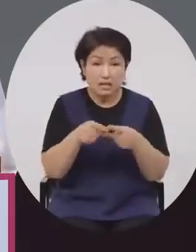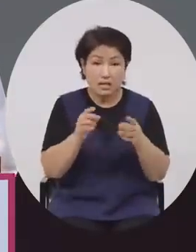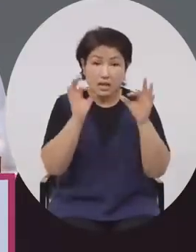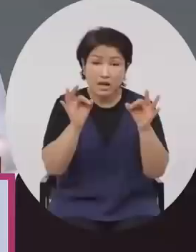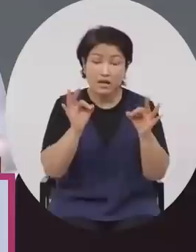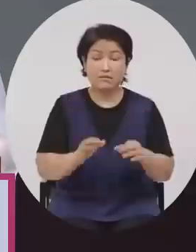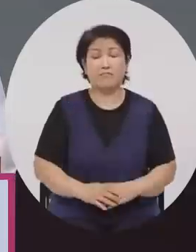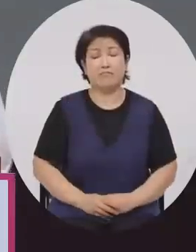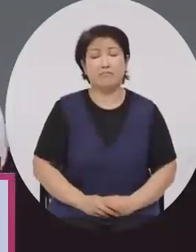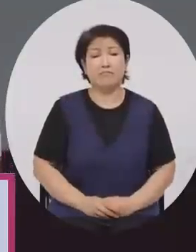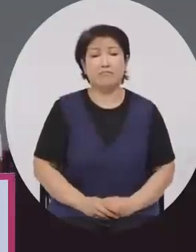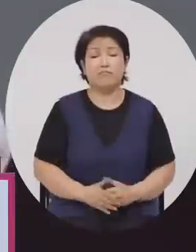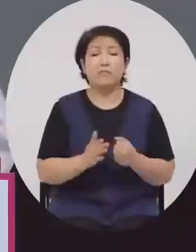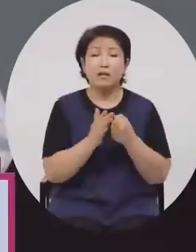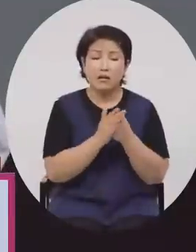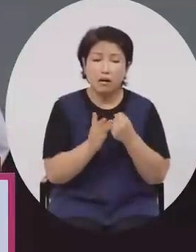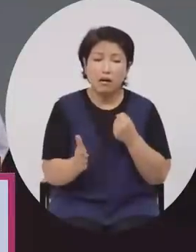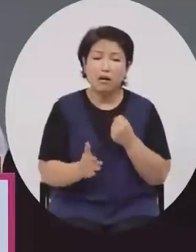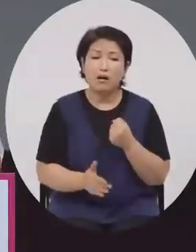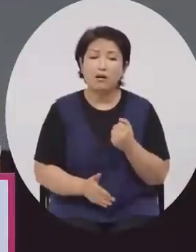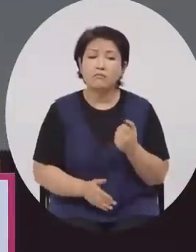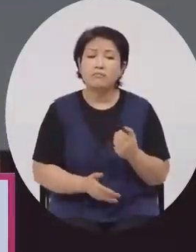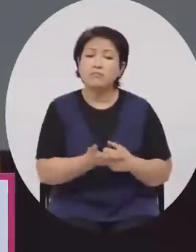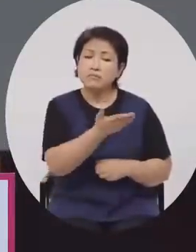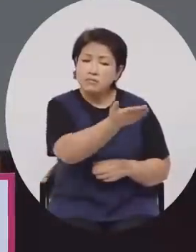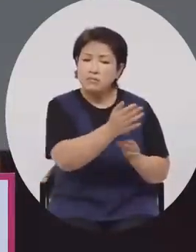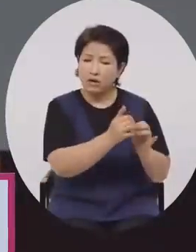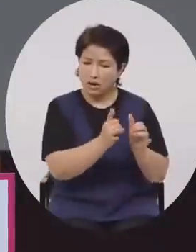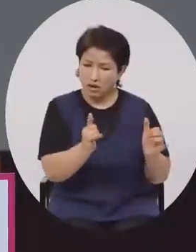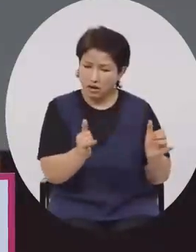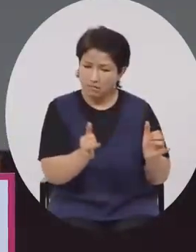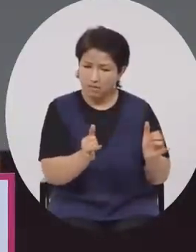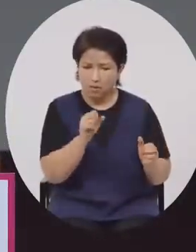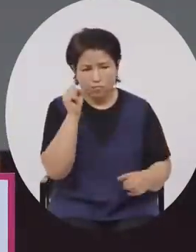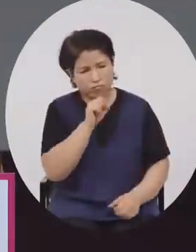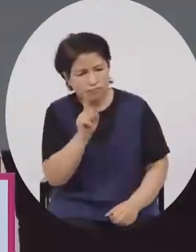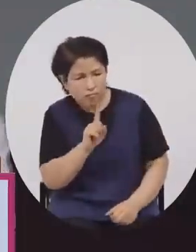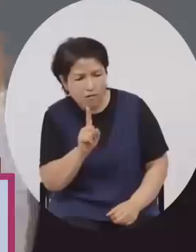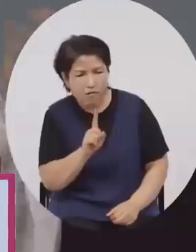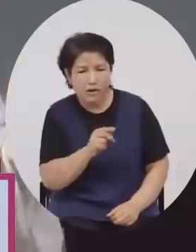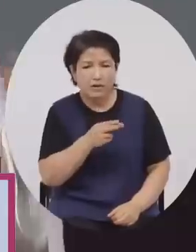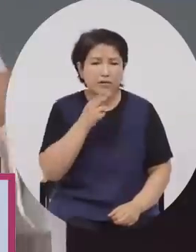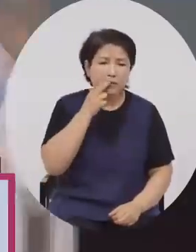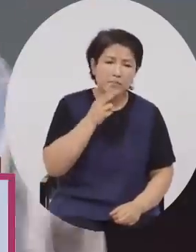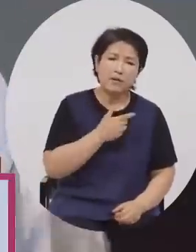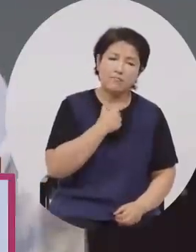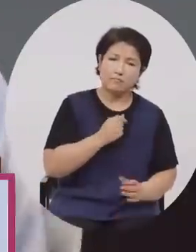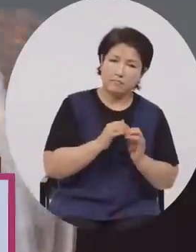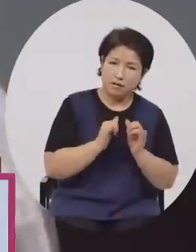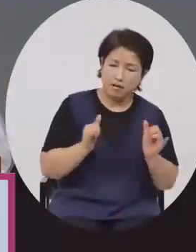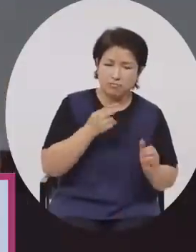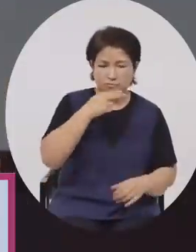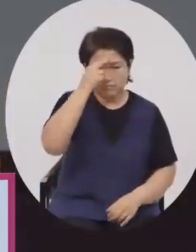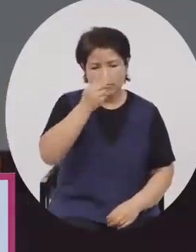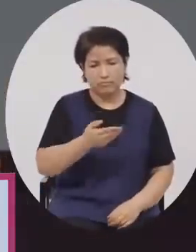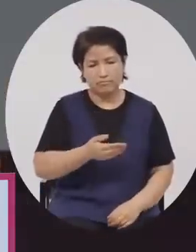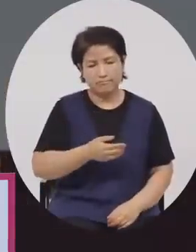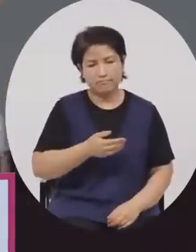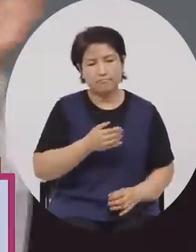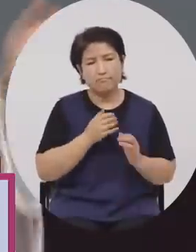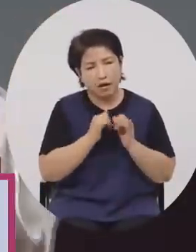이해하시겠어요? 예. 그러니까 그 사람에게 맞춰서 이런 사람도 있고 담배 피는 사람도 있고 술 먹는 사람도